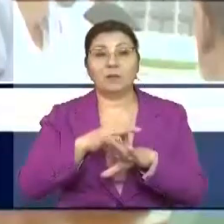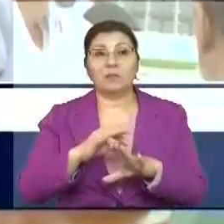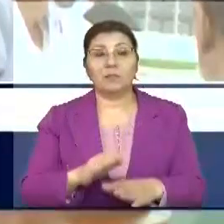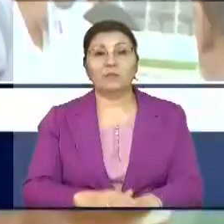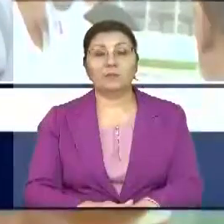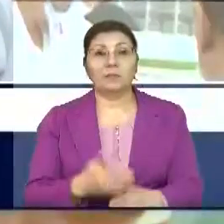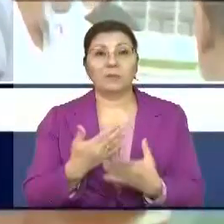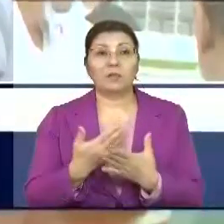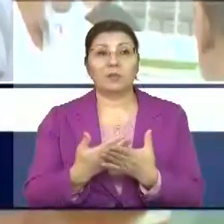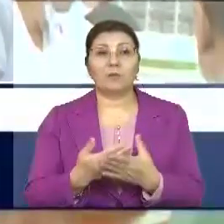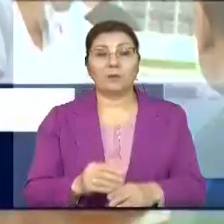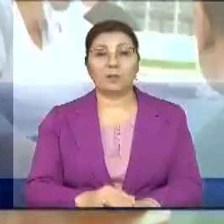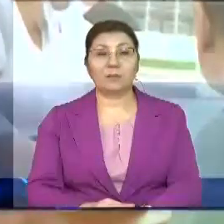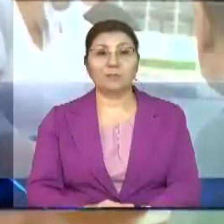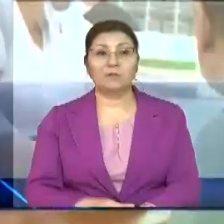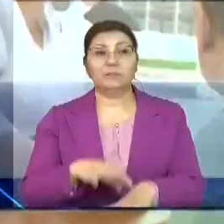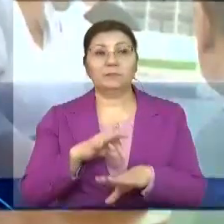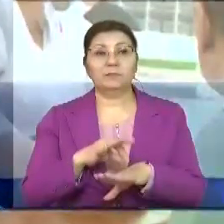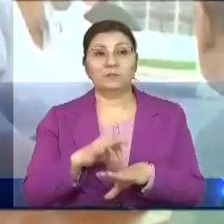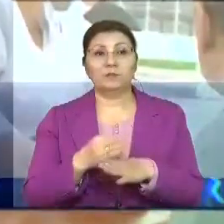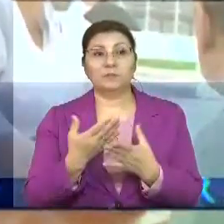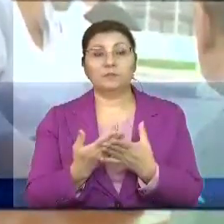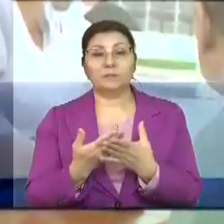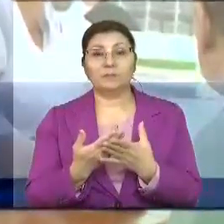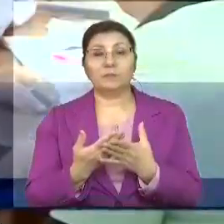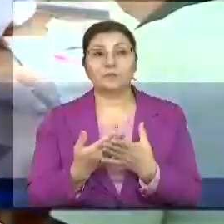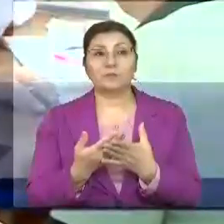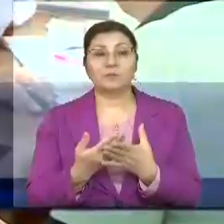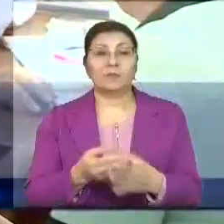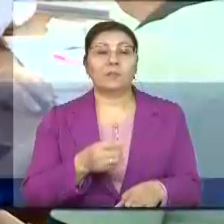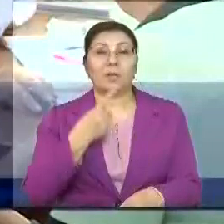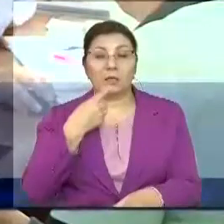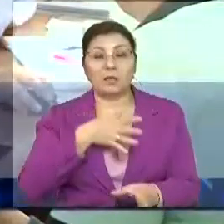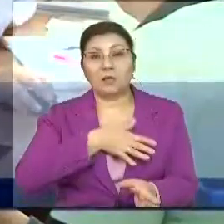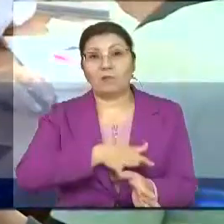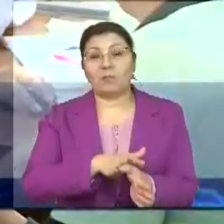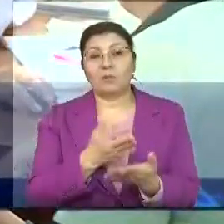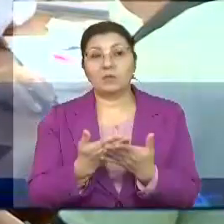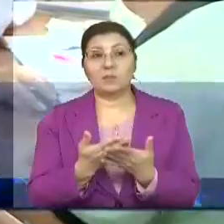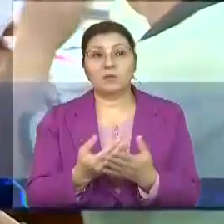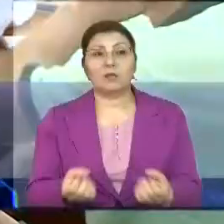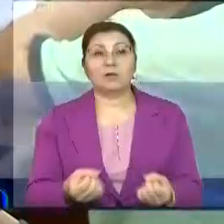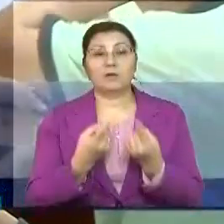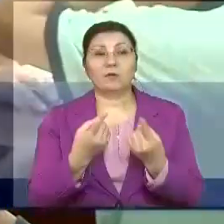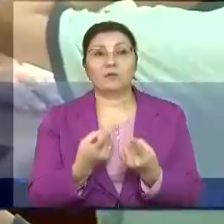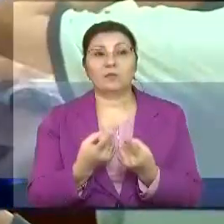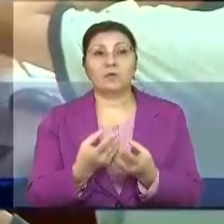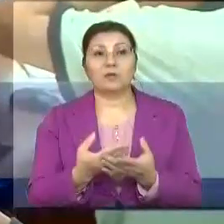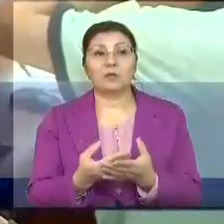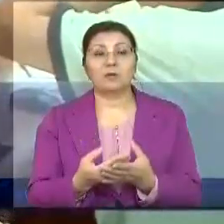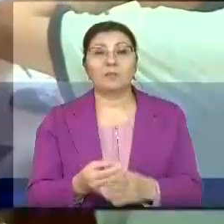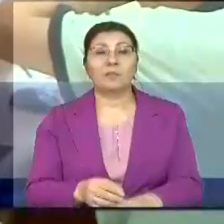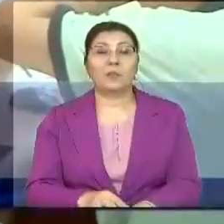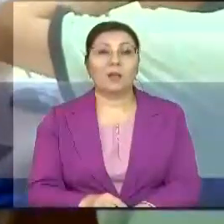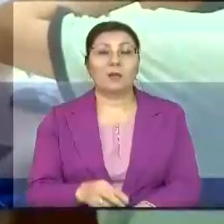например, по заболеванию БСК, то есть болезни кровообращения, выявляются случаи артериальной